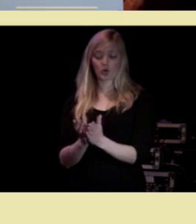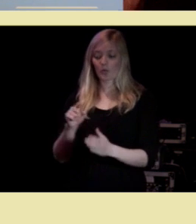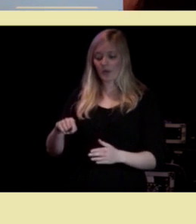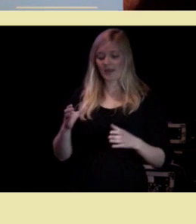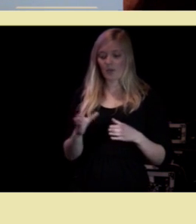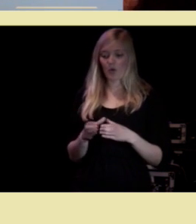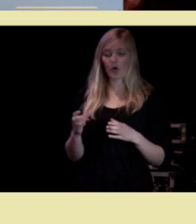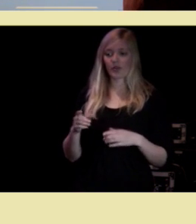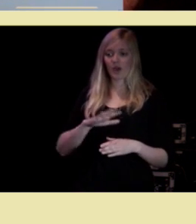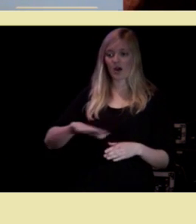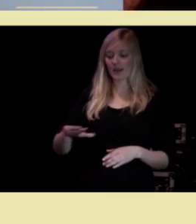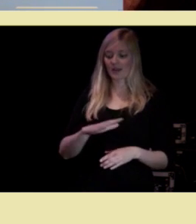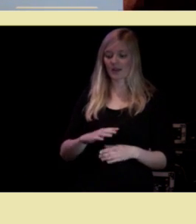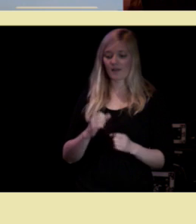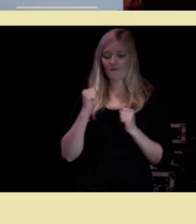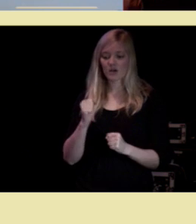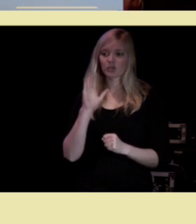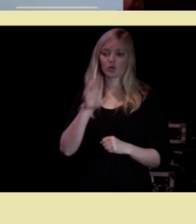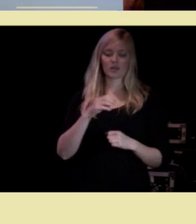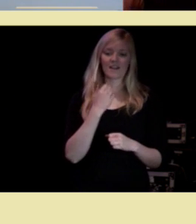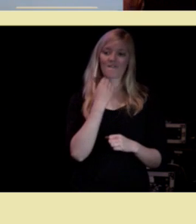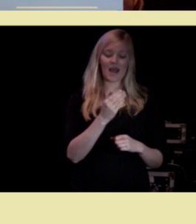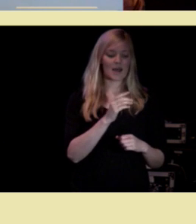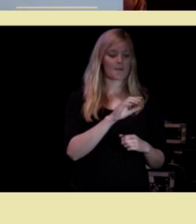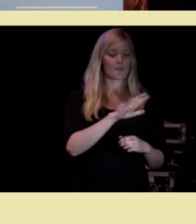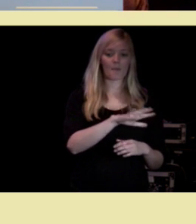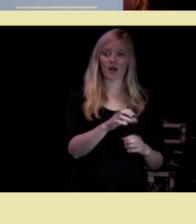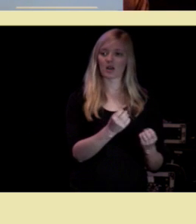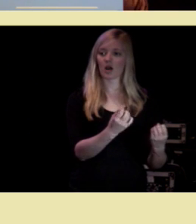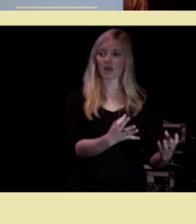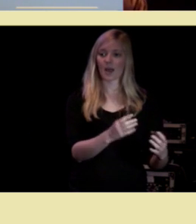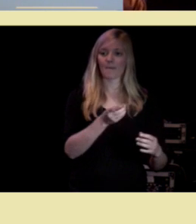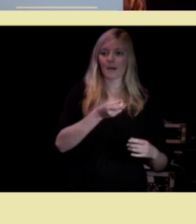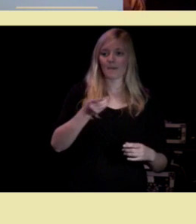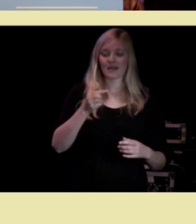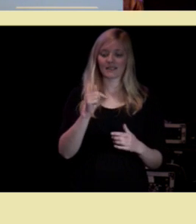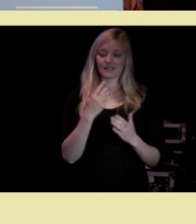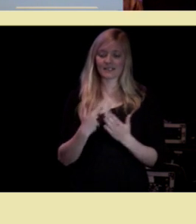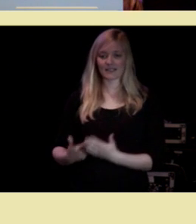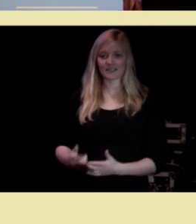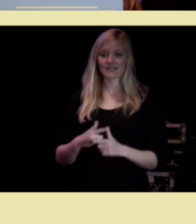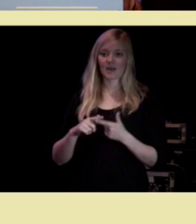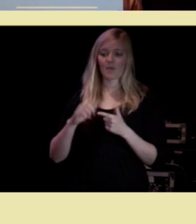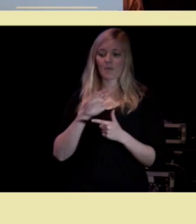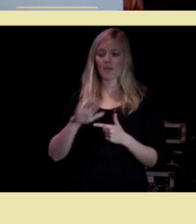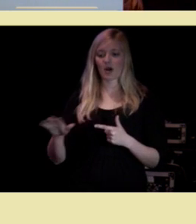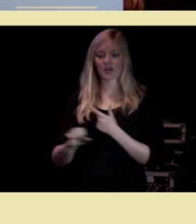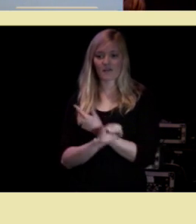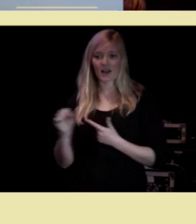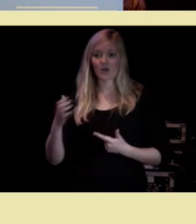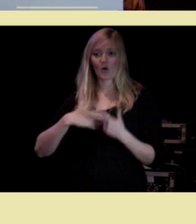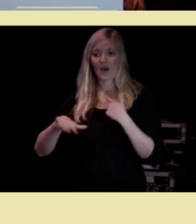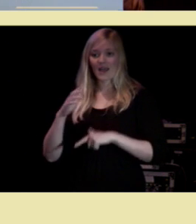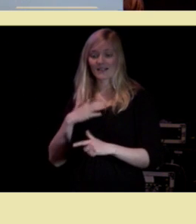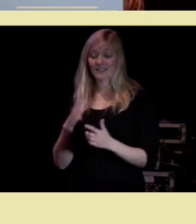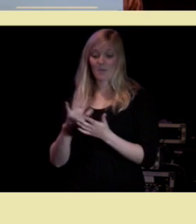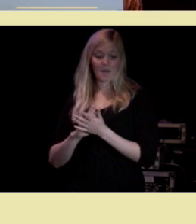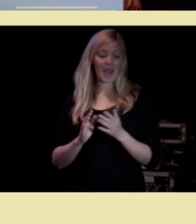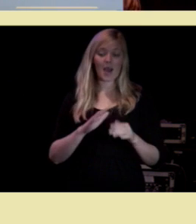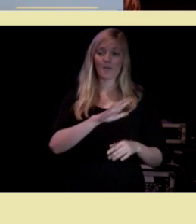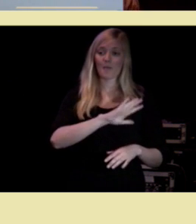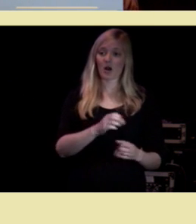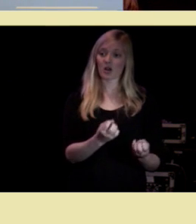møtearenaen fast ute i hver eneste barnehage, der både PP-tjeneste, barnevern og helse sammen med enten barnehageleder